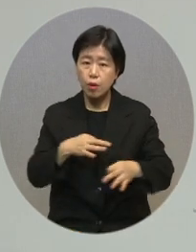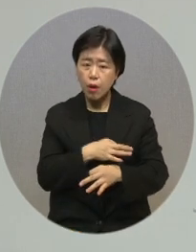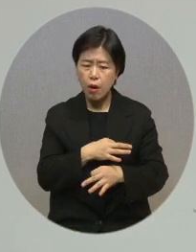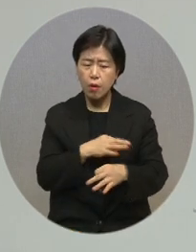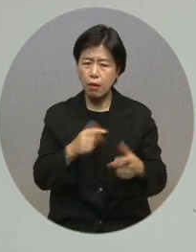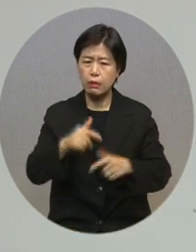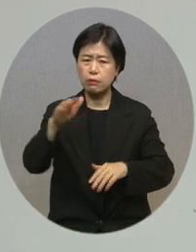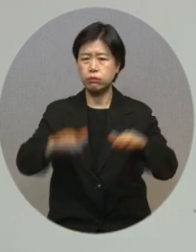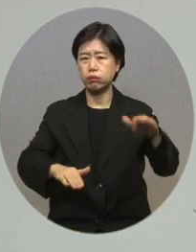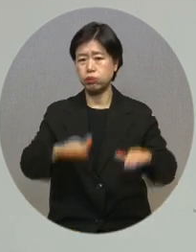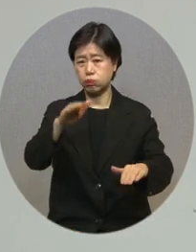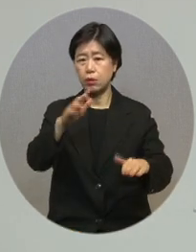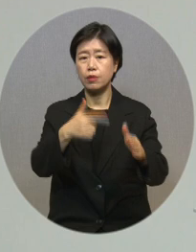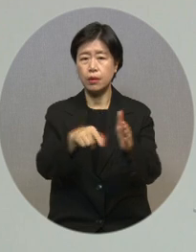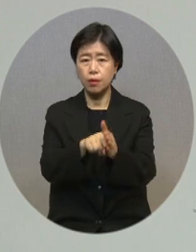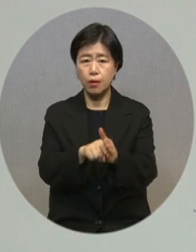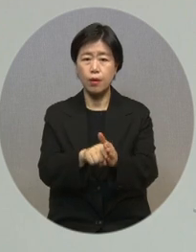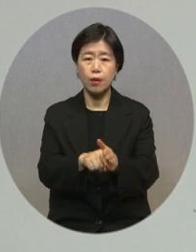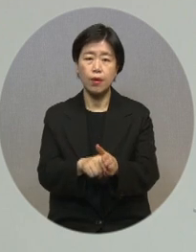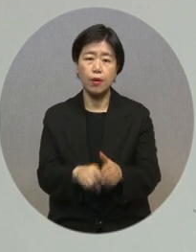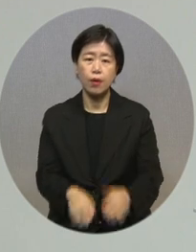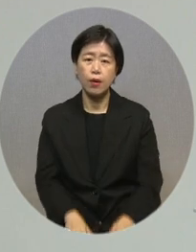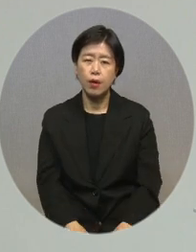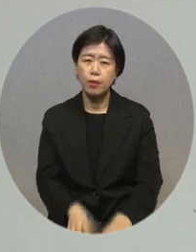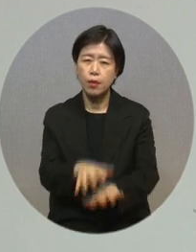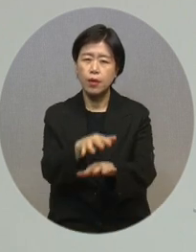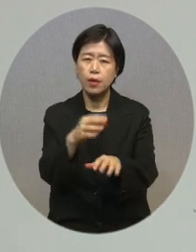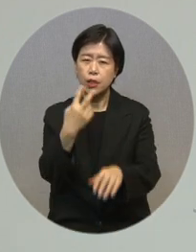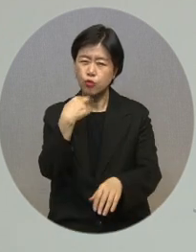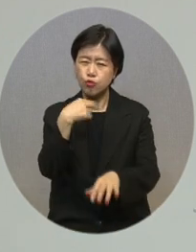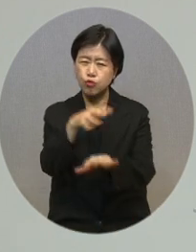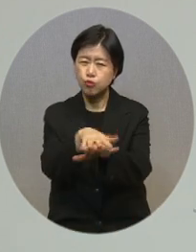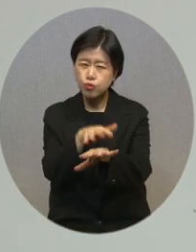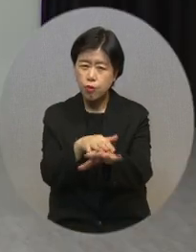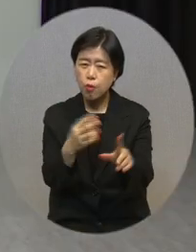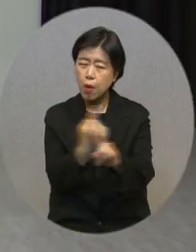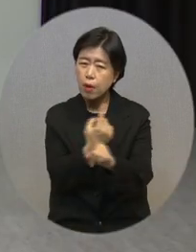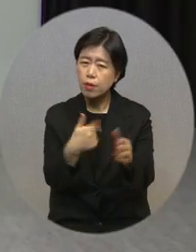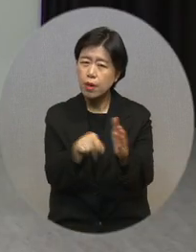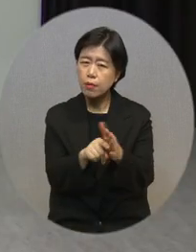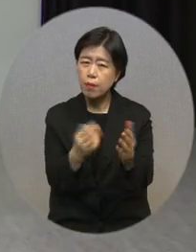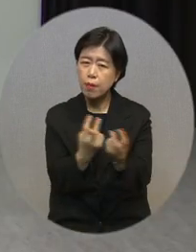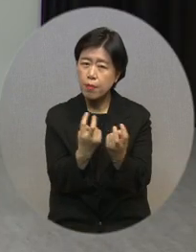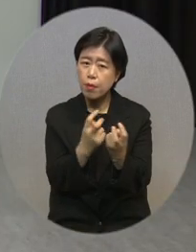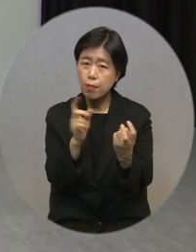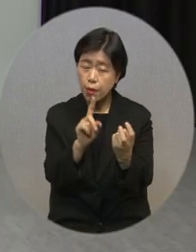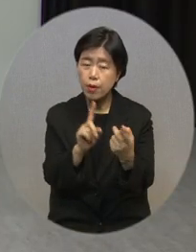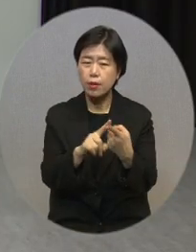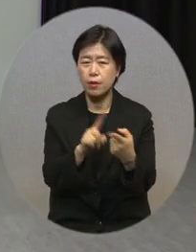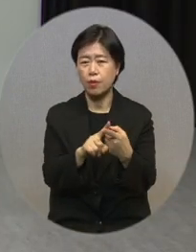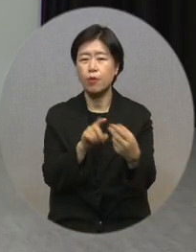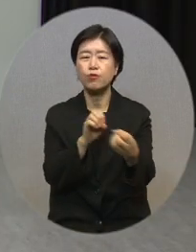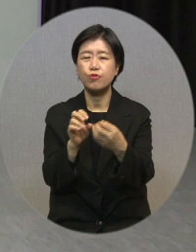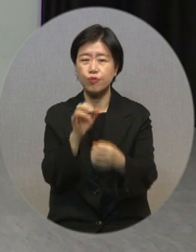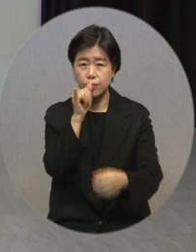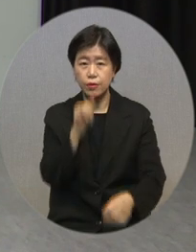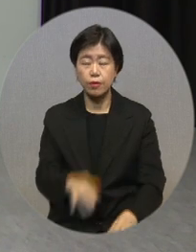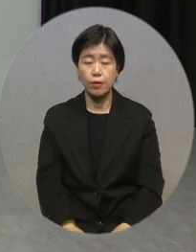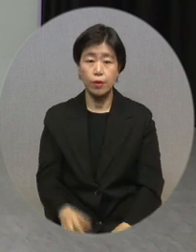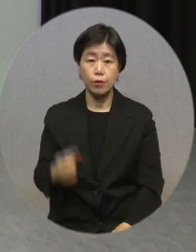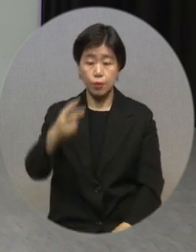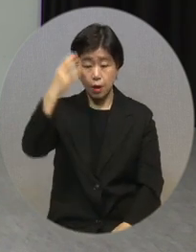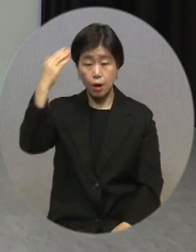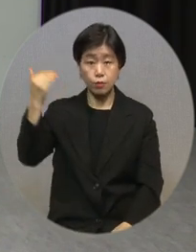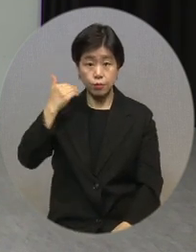위해서 노동시장 이중구조 개선을 위해서 네. 뭘 할 것인지 그 논의를 하기로 했고요. 그거 이외에도 우리나라 조건에 맞는